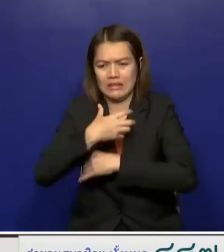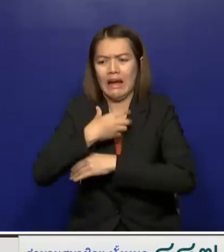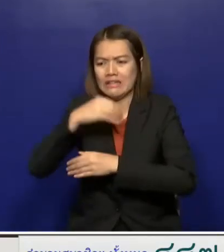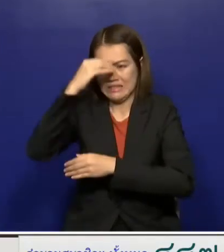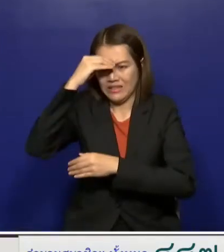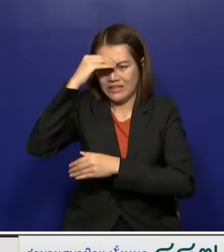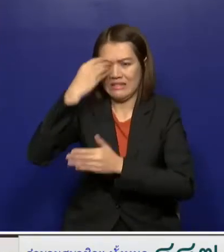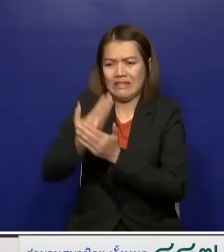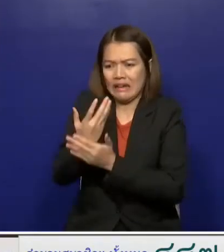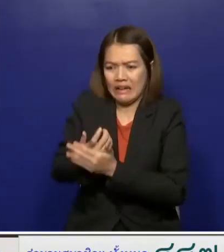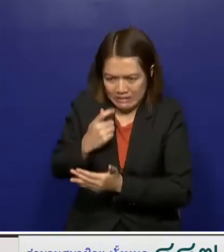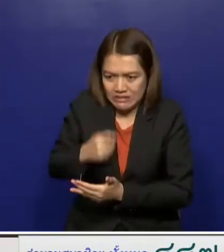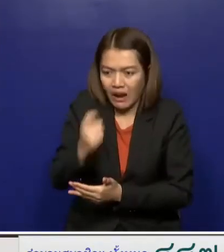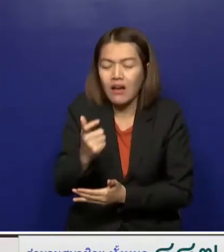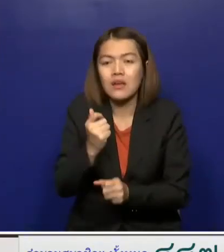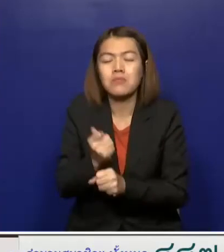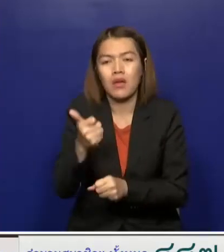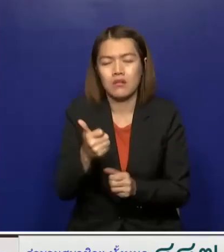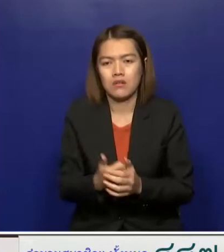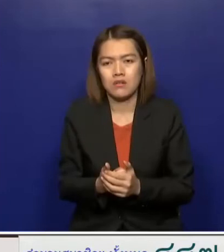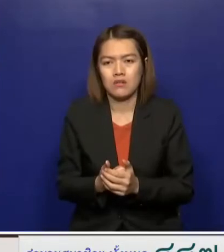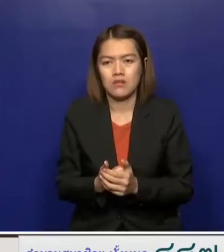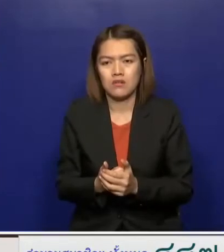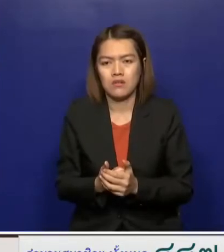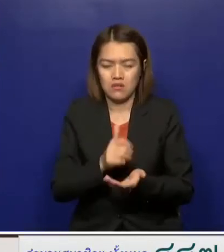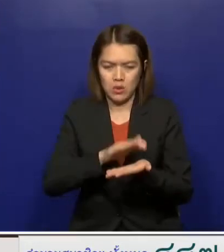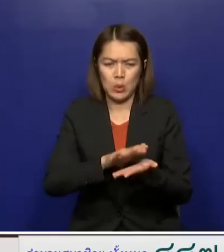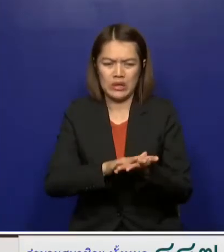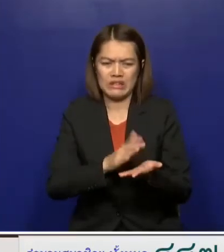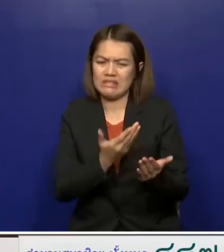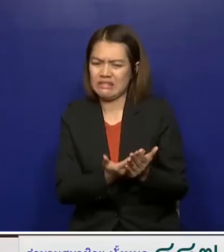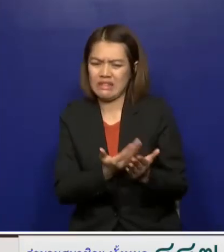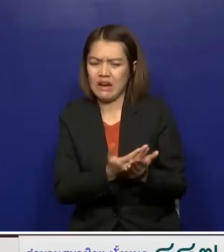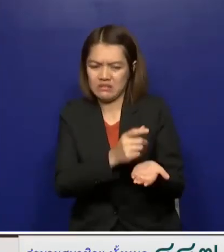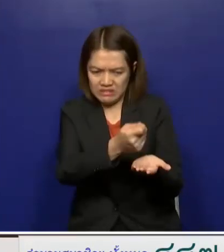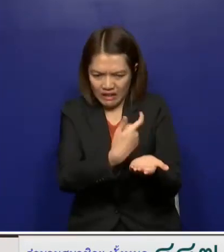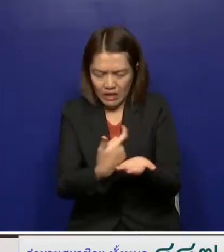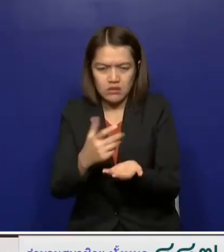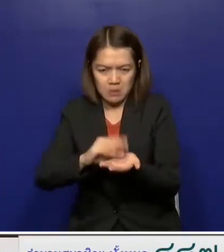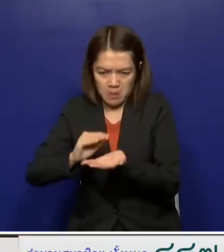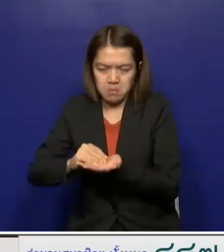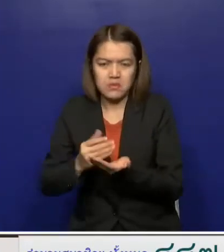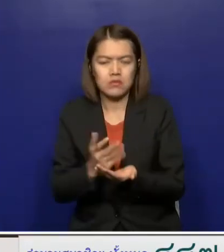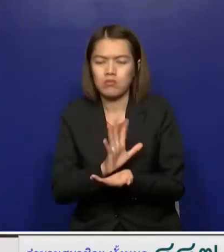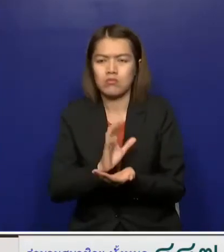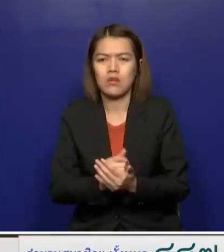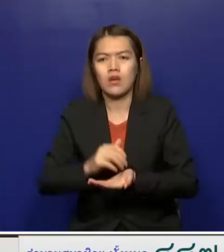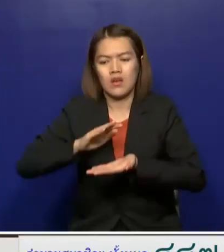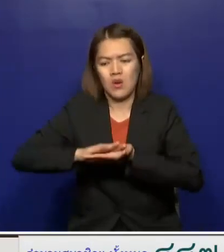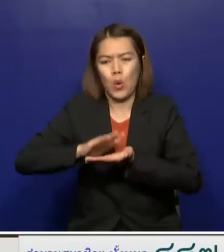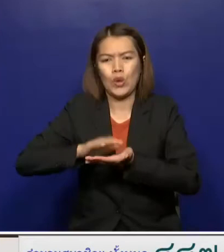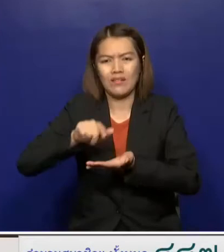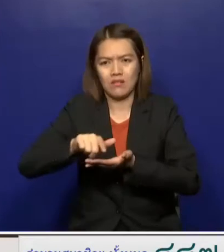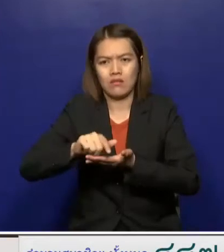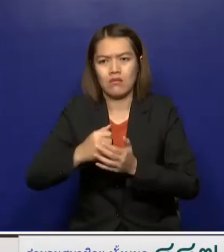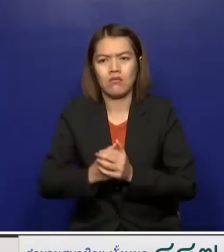สมควรปรงเรียนก็เก็ไม่ได้ต historicallyอัโรงเรีนหลโงเรีนนบิเวณเห่าน